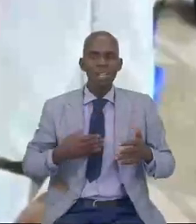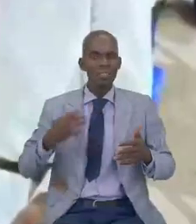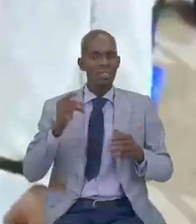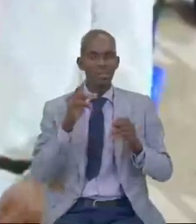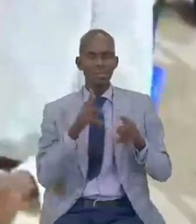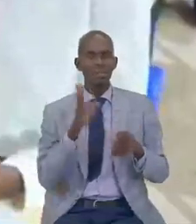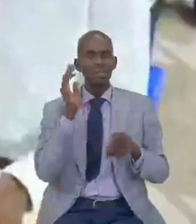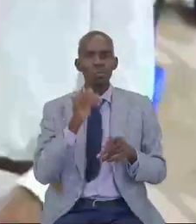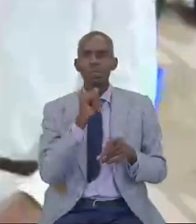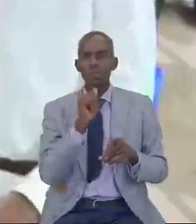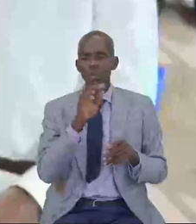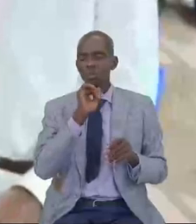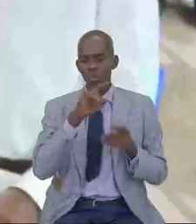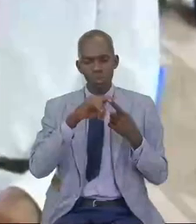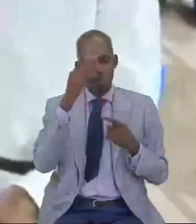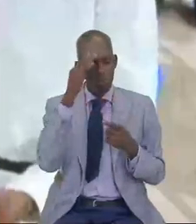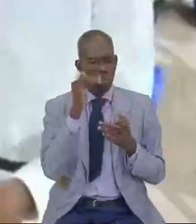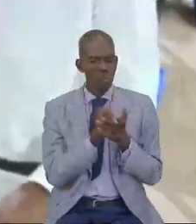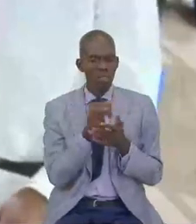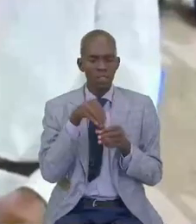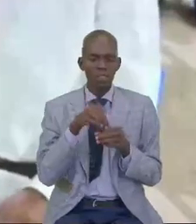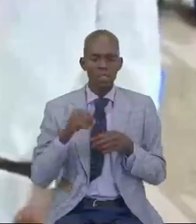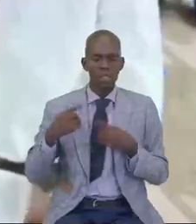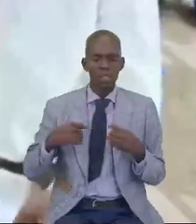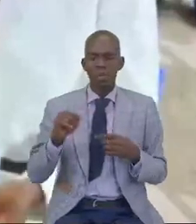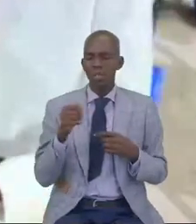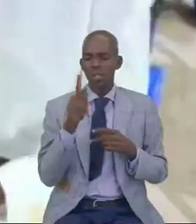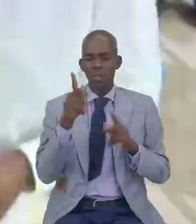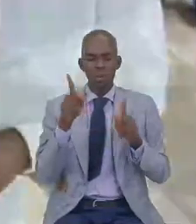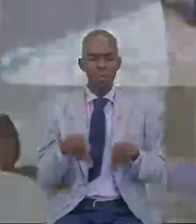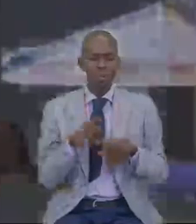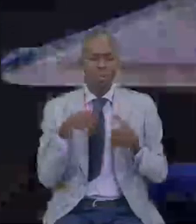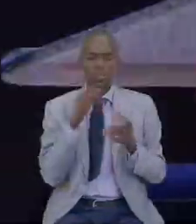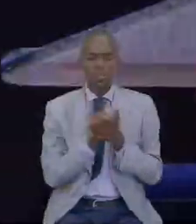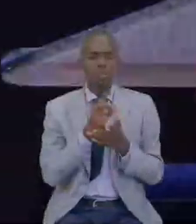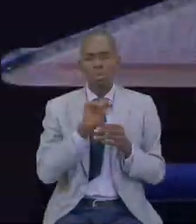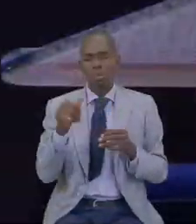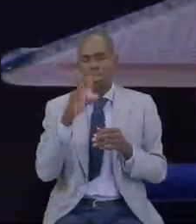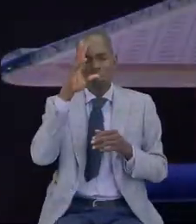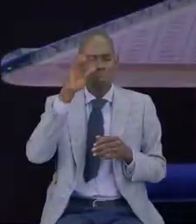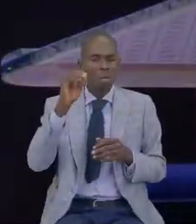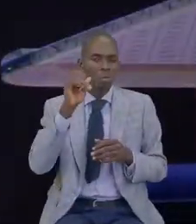dans le cœur des autres et dire, aucun autre homme, aucune autre femme,